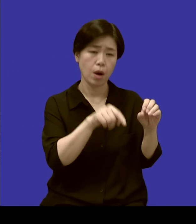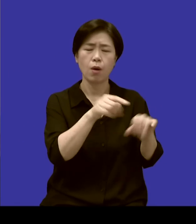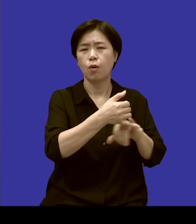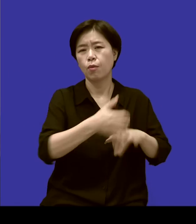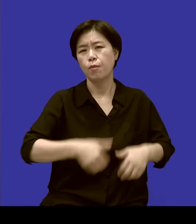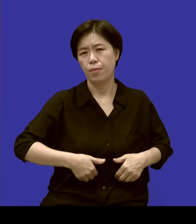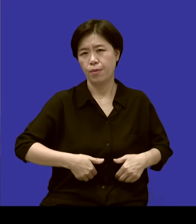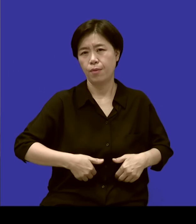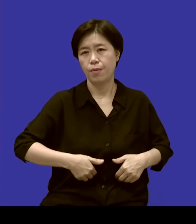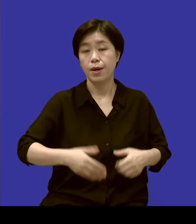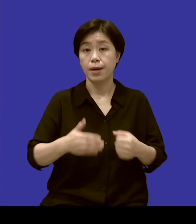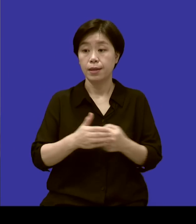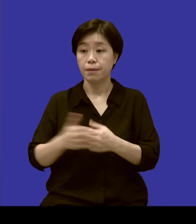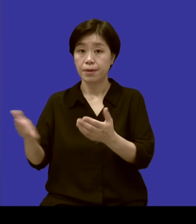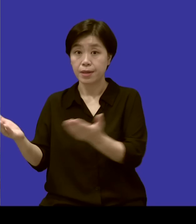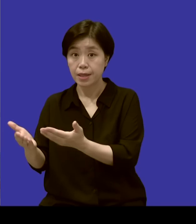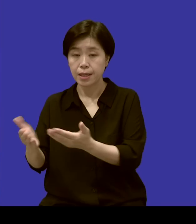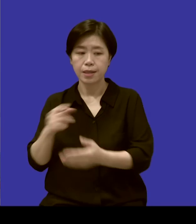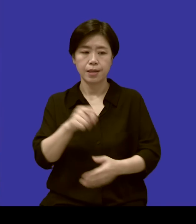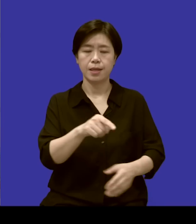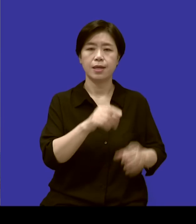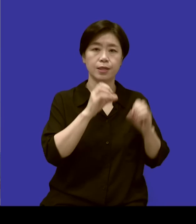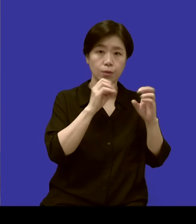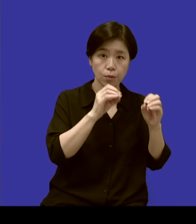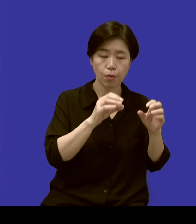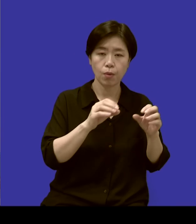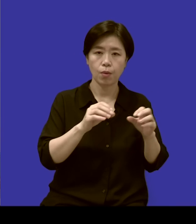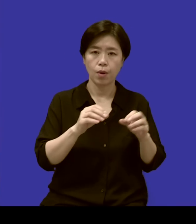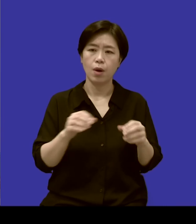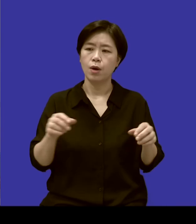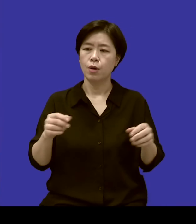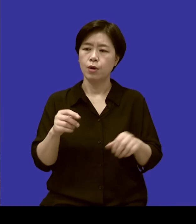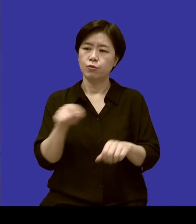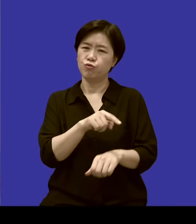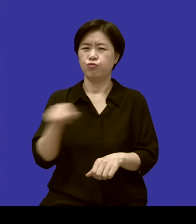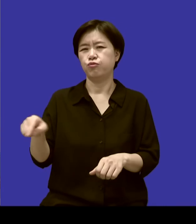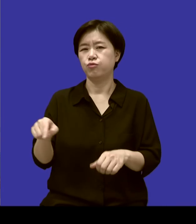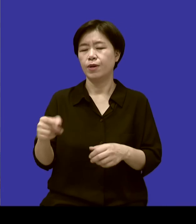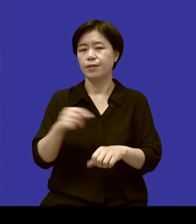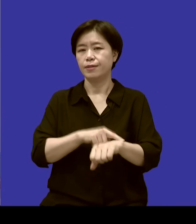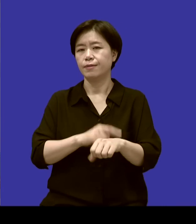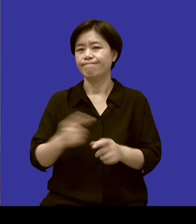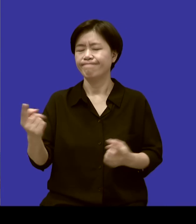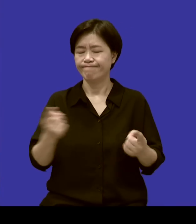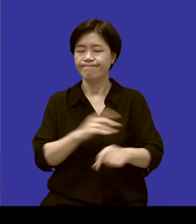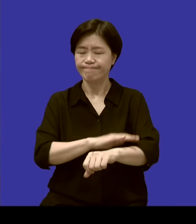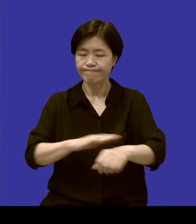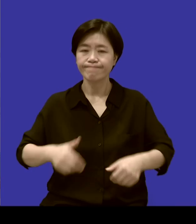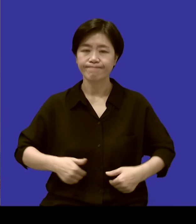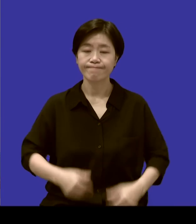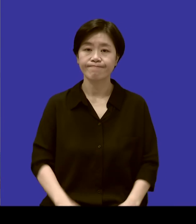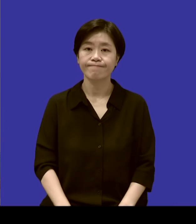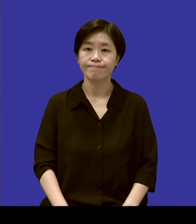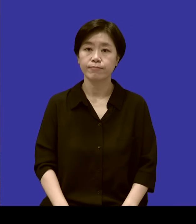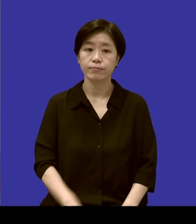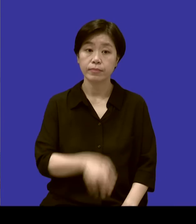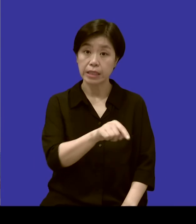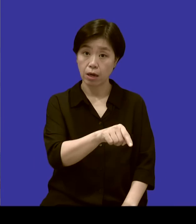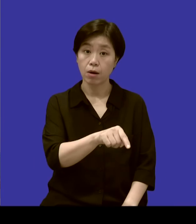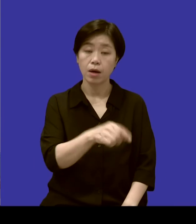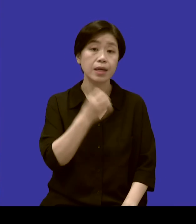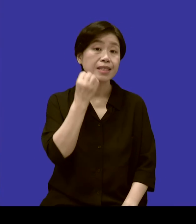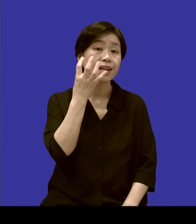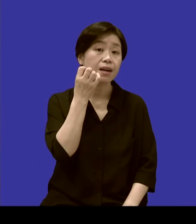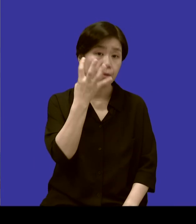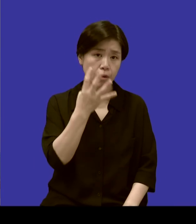시간을 잘 사용을 해야 했어요. 그래서 하나님 어차피 제자 양육은 4개월 코스이기 때문에 이거를 속성으로 어떻게 할